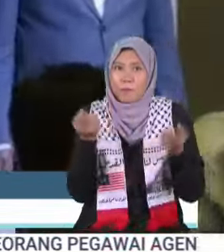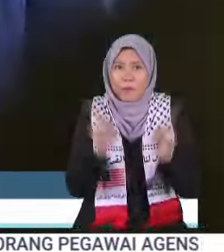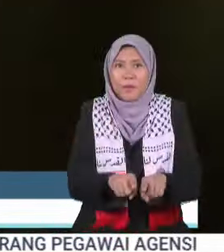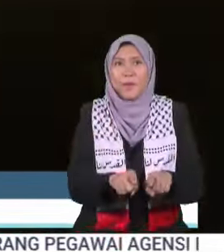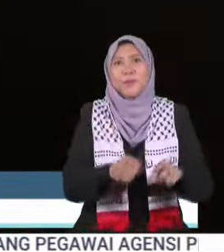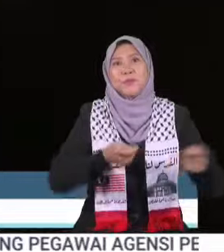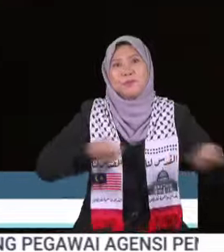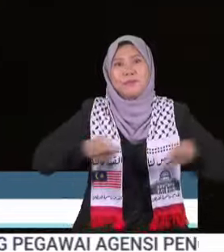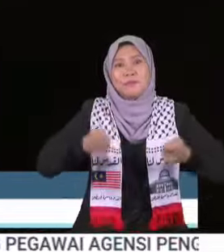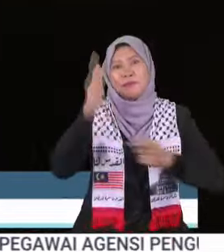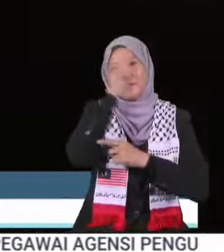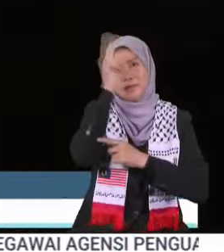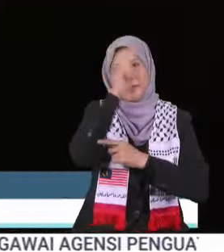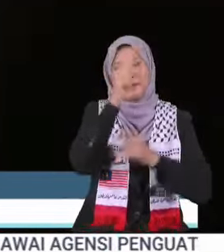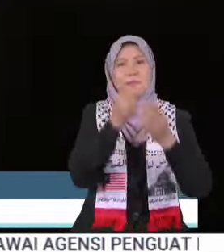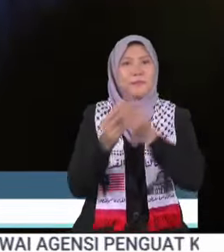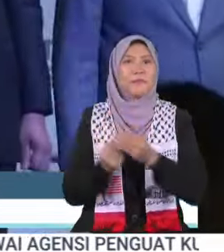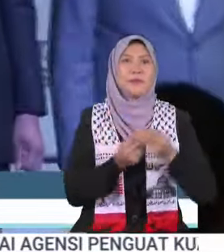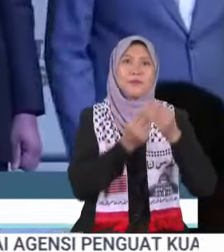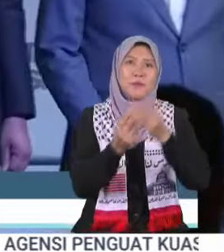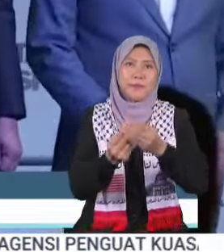pentadbiran kerajaan